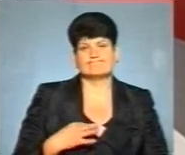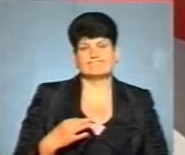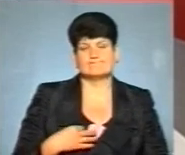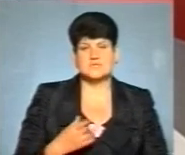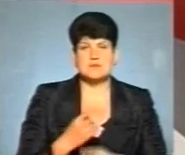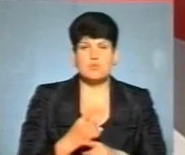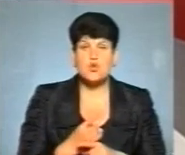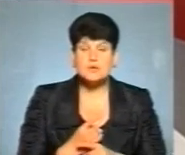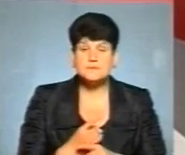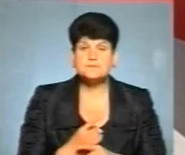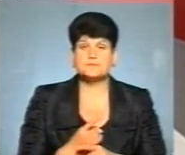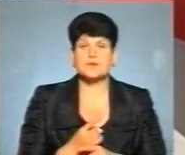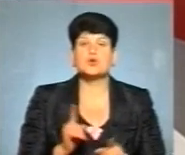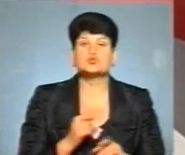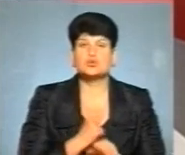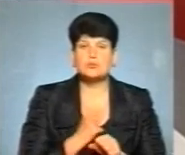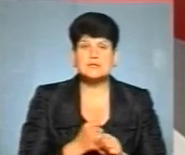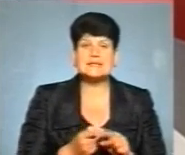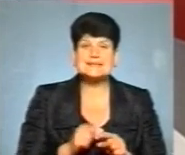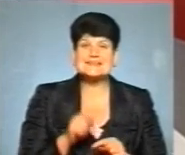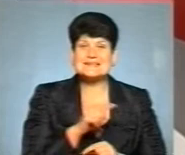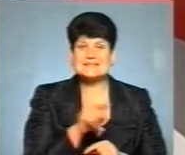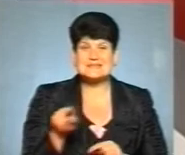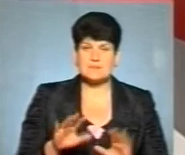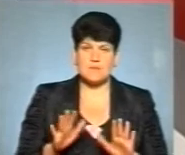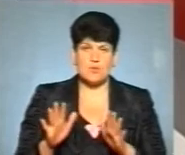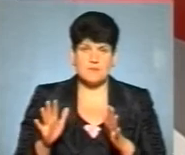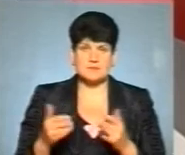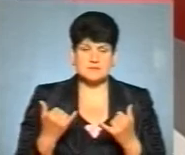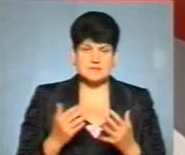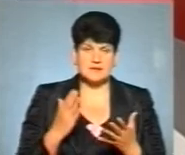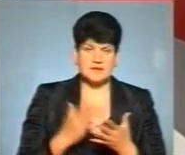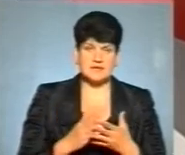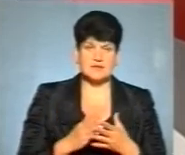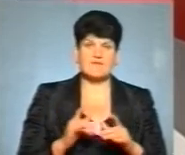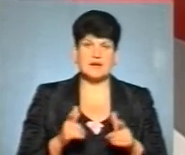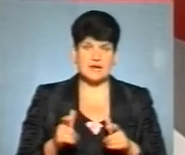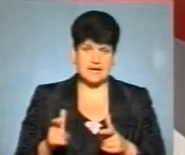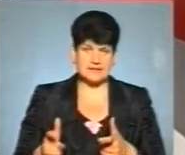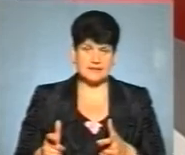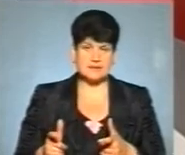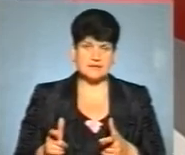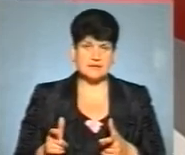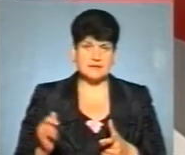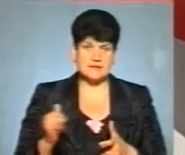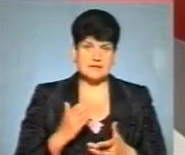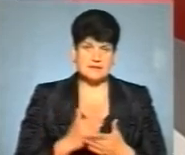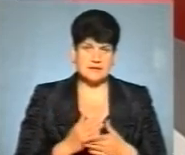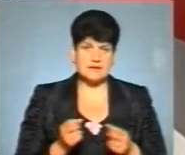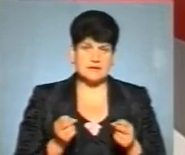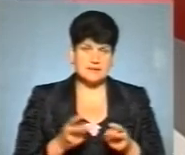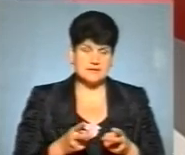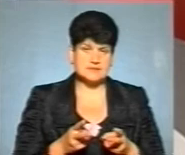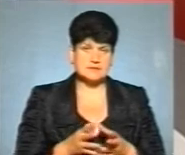заборони. А що робити з цими моментами? Ми досі знаходимося в принципі в карантині, і є ризик